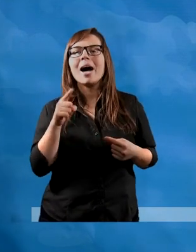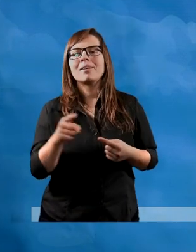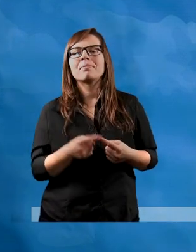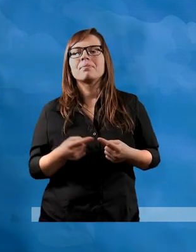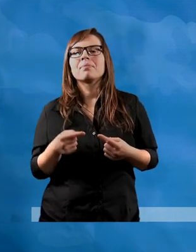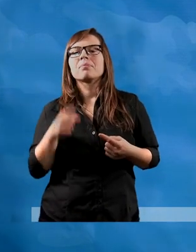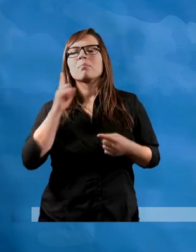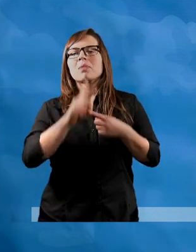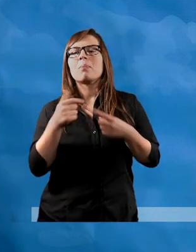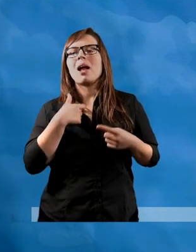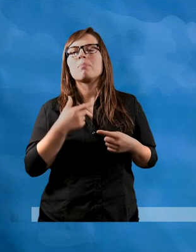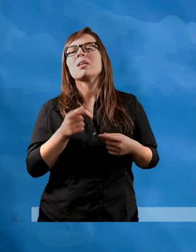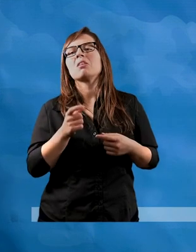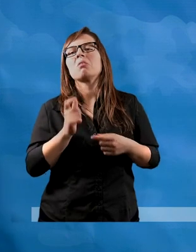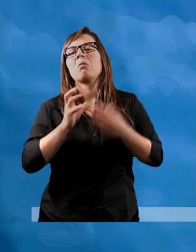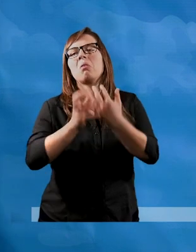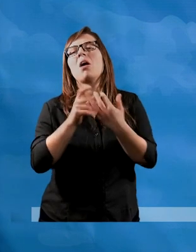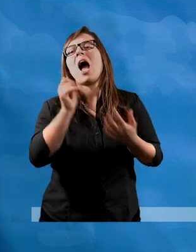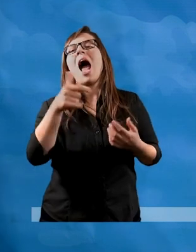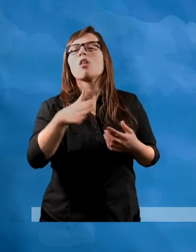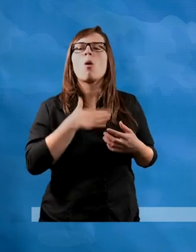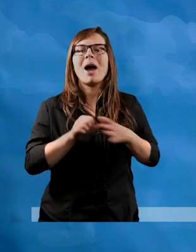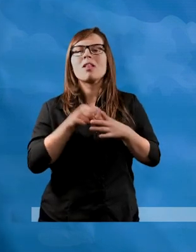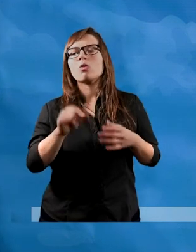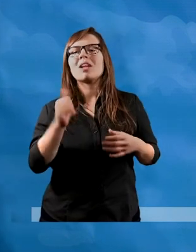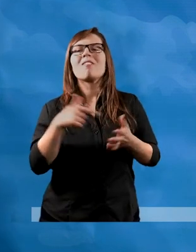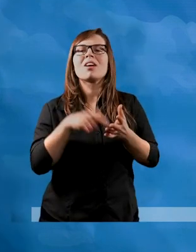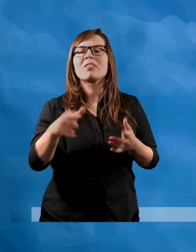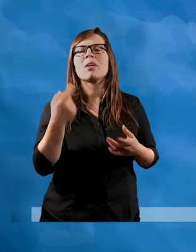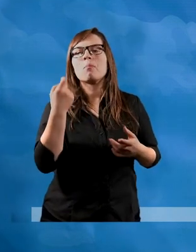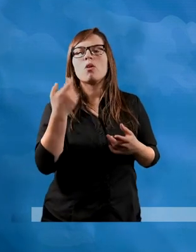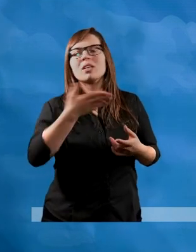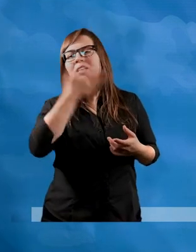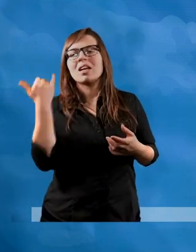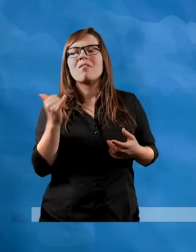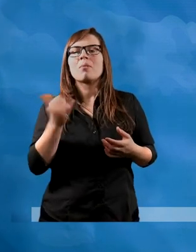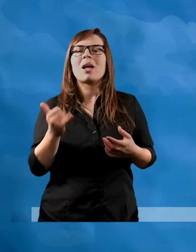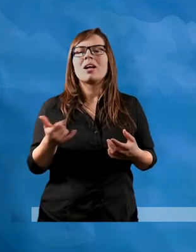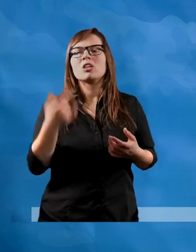a mój brat zarzucił mi, ale jak to się ma do tego, że właśnie w tym momencie, nie wiem,